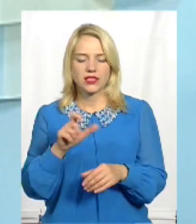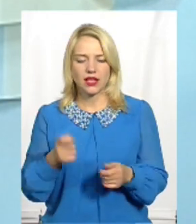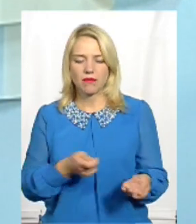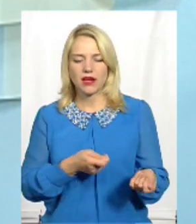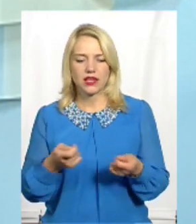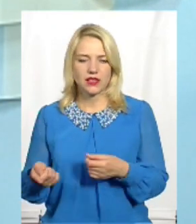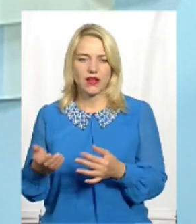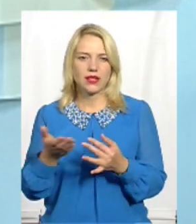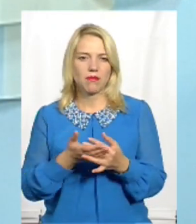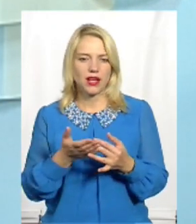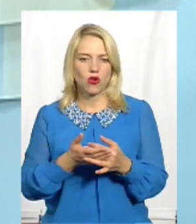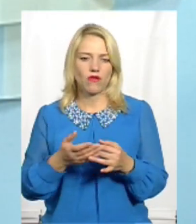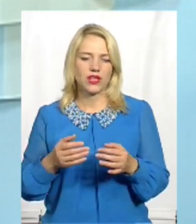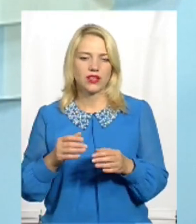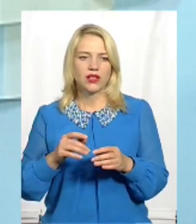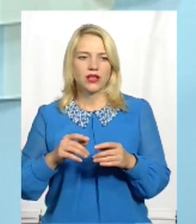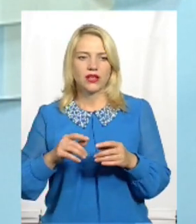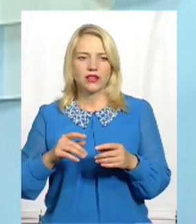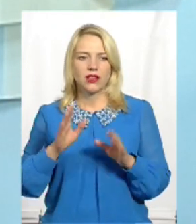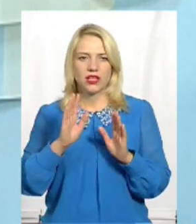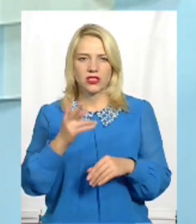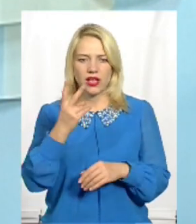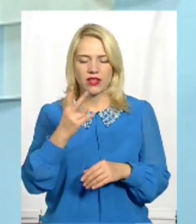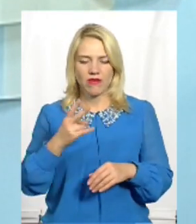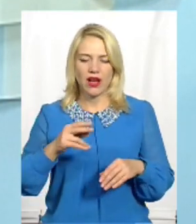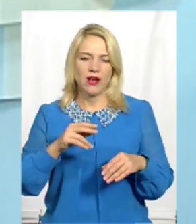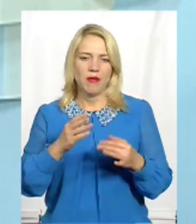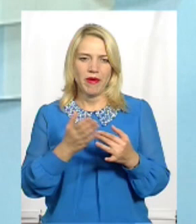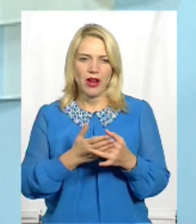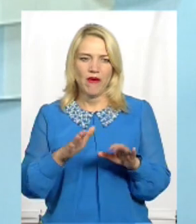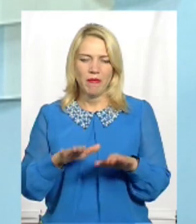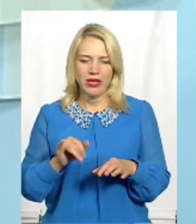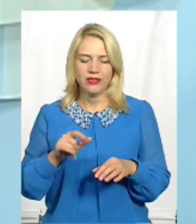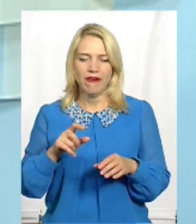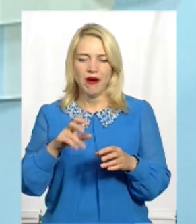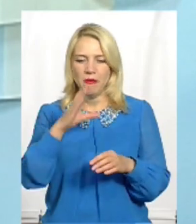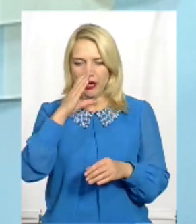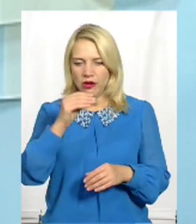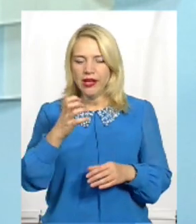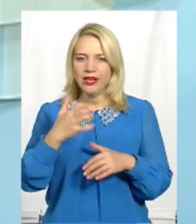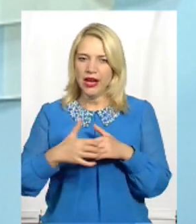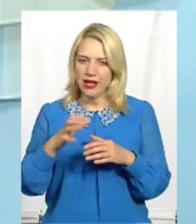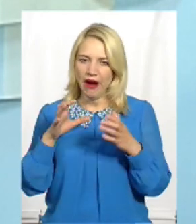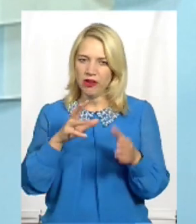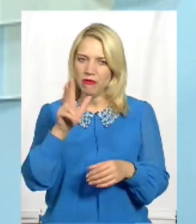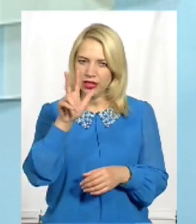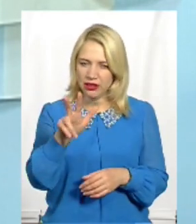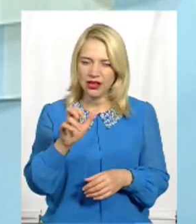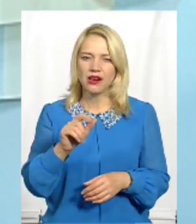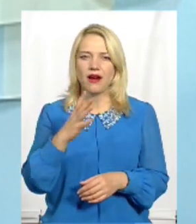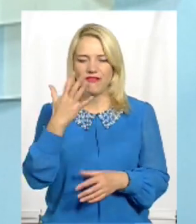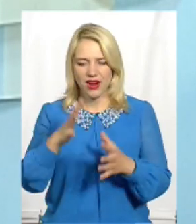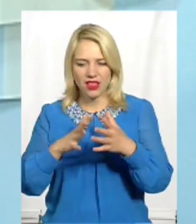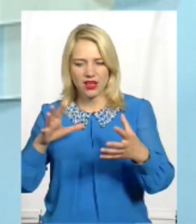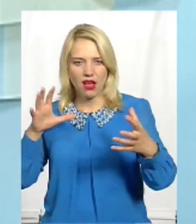перевезення пільгових категорій громадян лише 2 пільгових місця в маршрутці, 3 в середньому автобусі і 5 в великому автобусі. Але